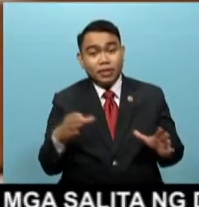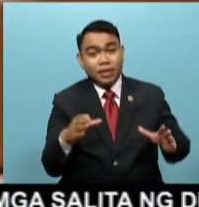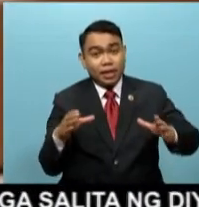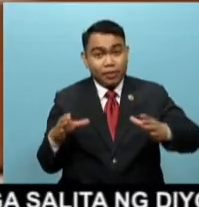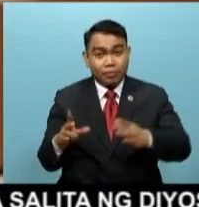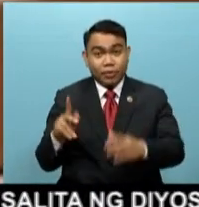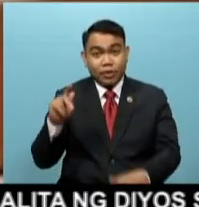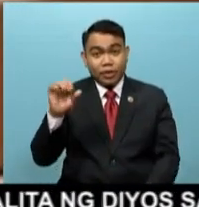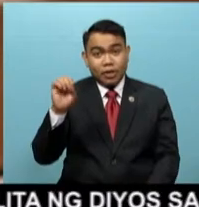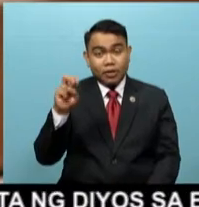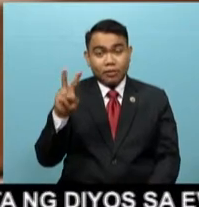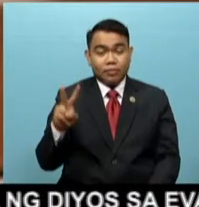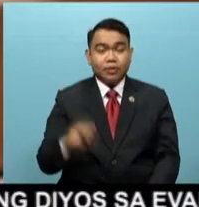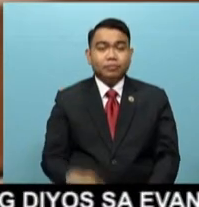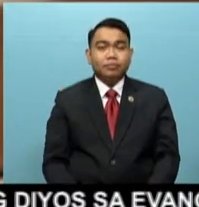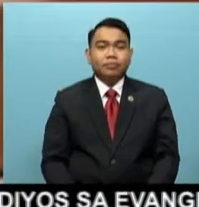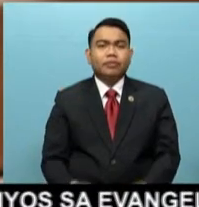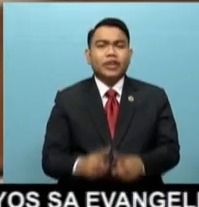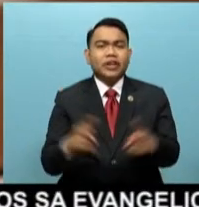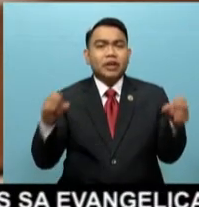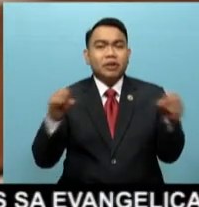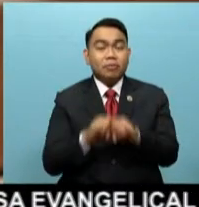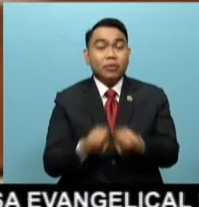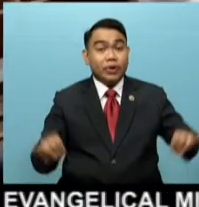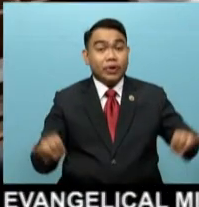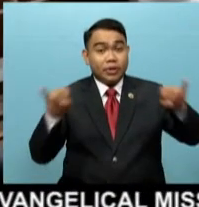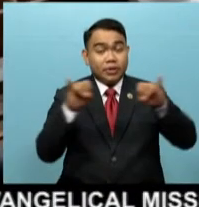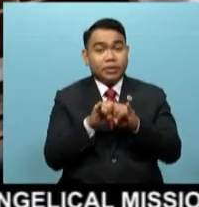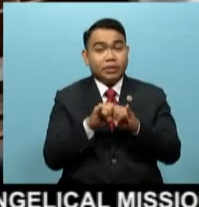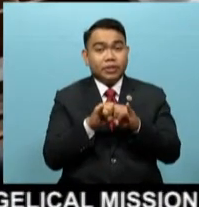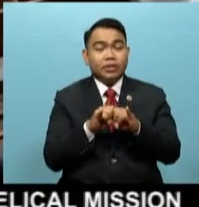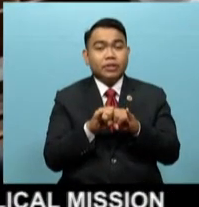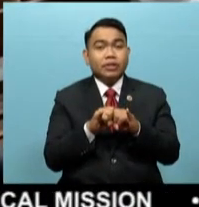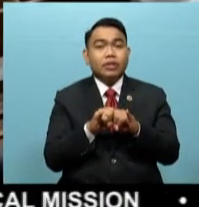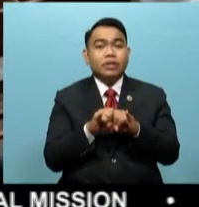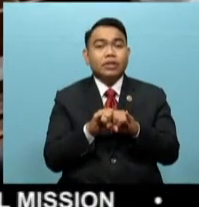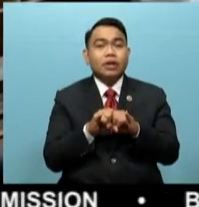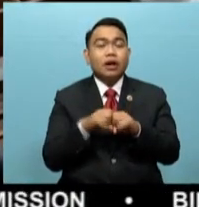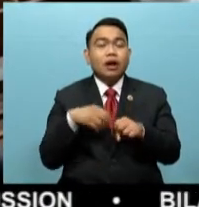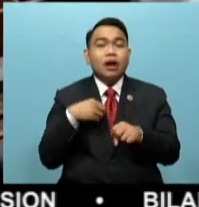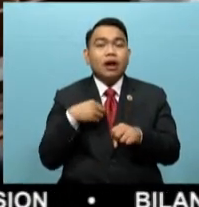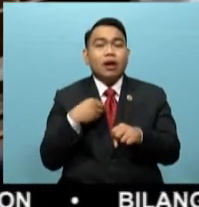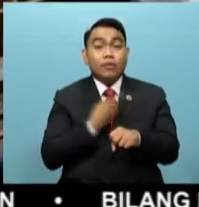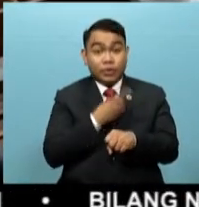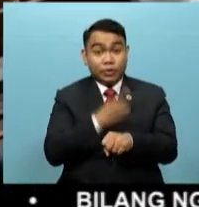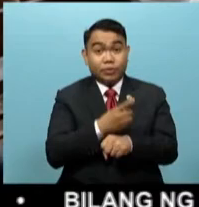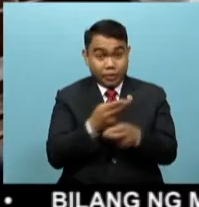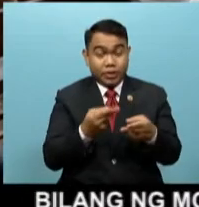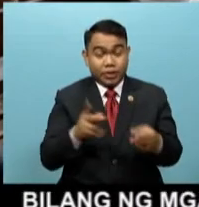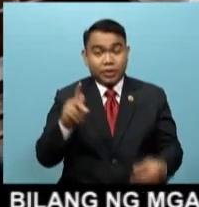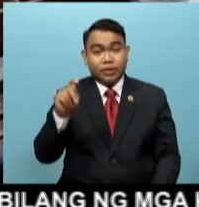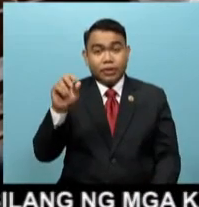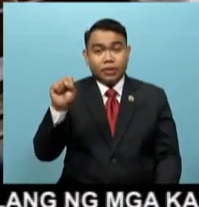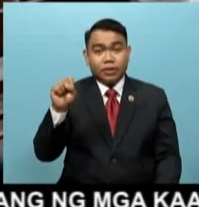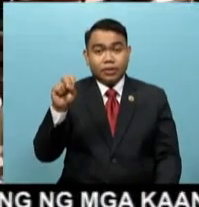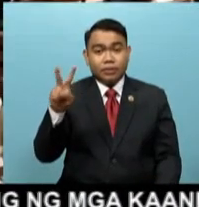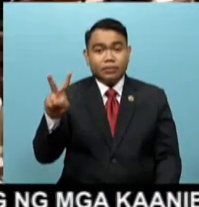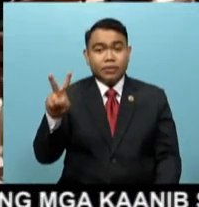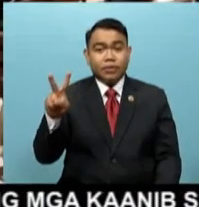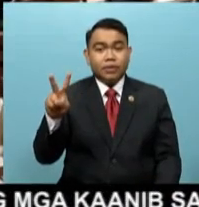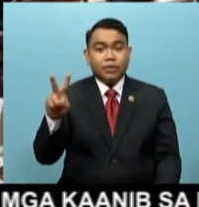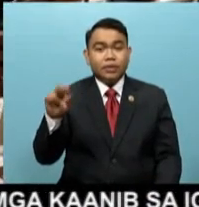TSV po. Mahalaga po ang naging gampanin namin na mga nasa TSV. At yan po